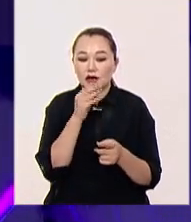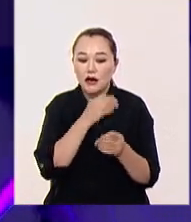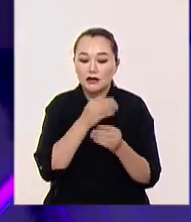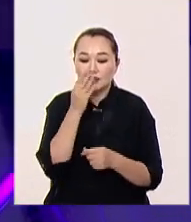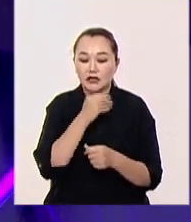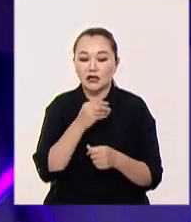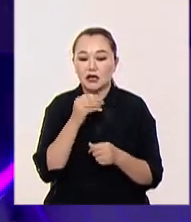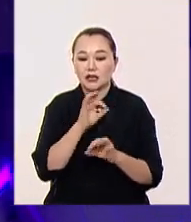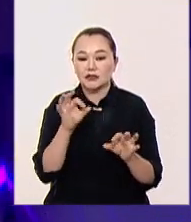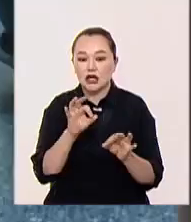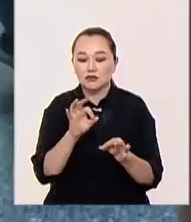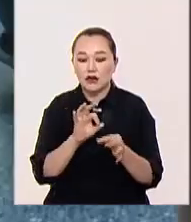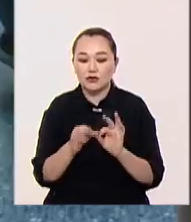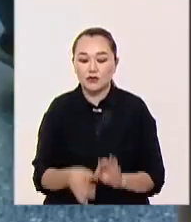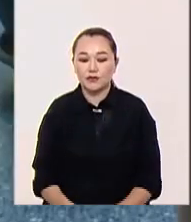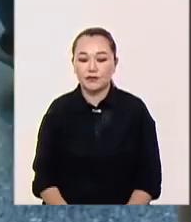расскажет Полина Булава.